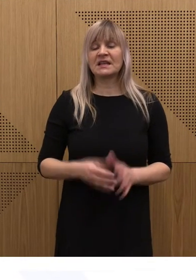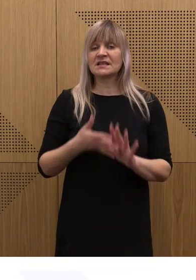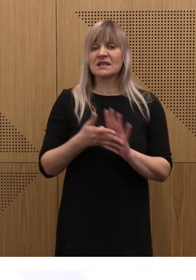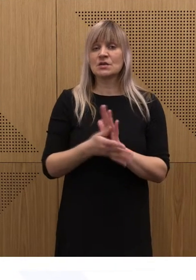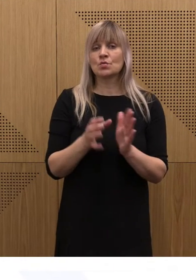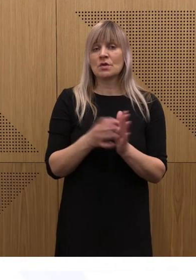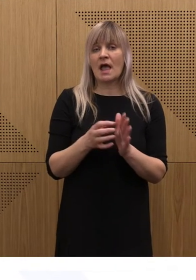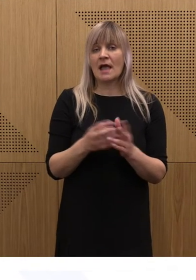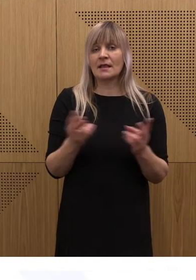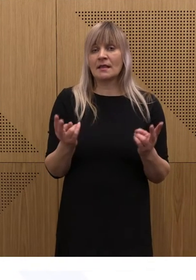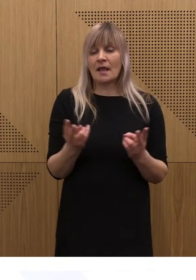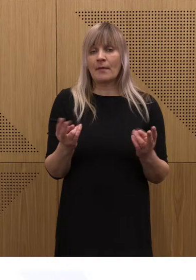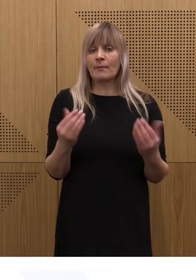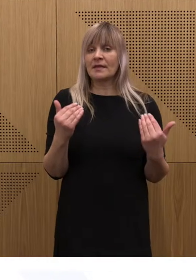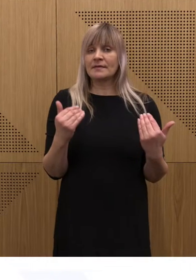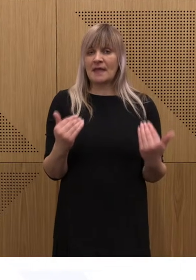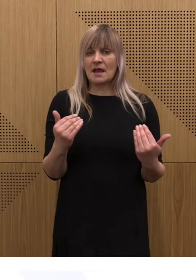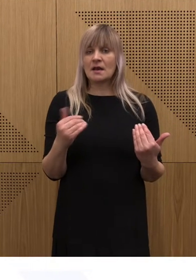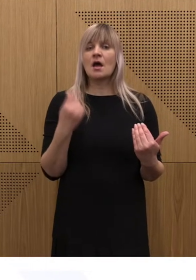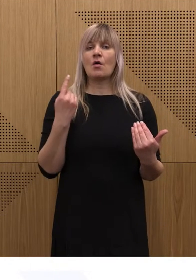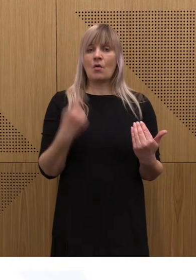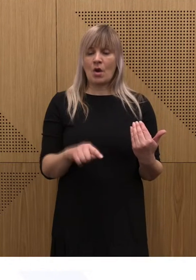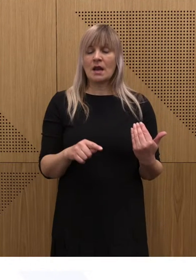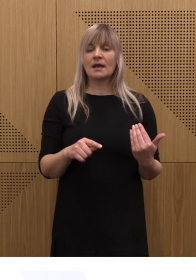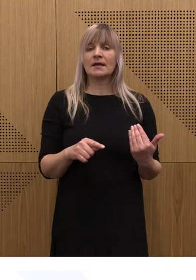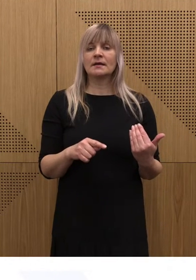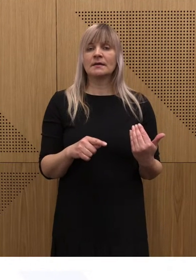tähendab seda , et me täna tegime